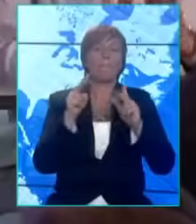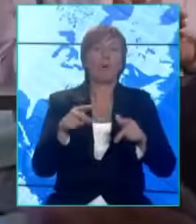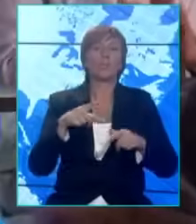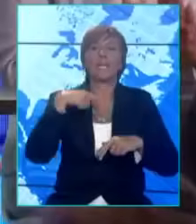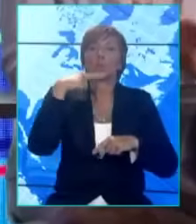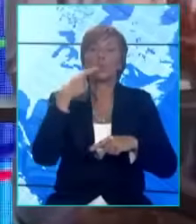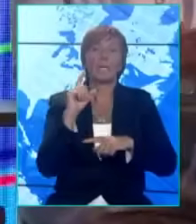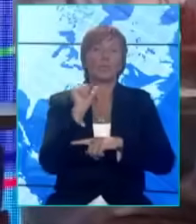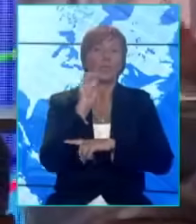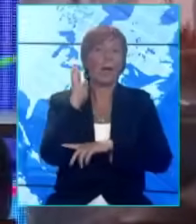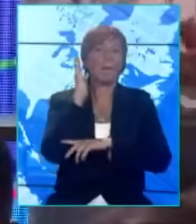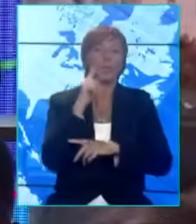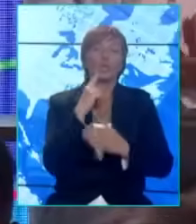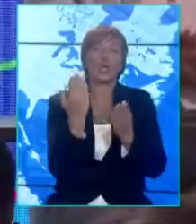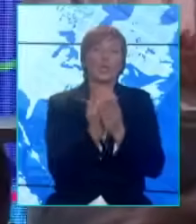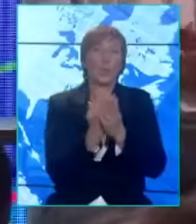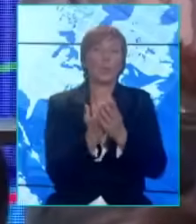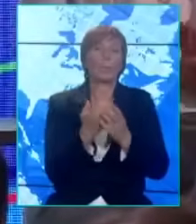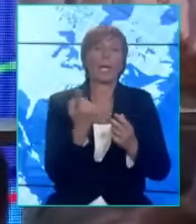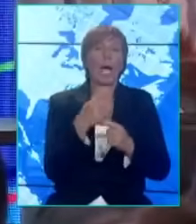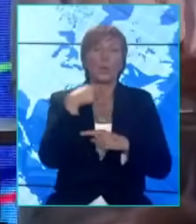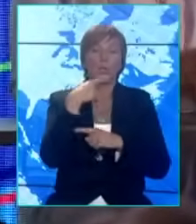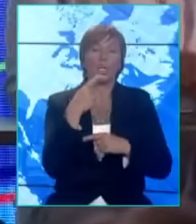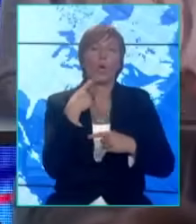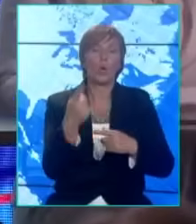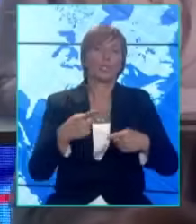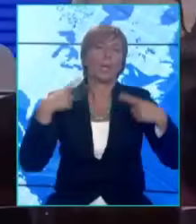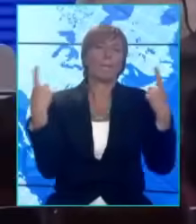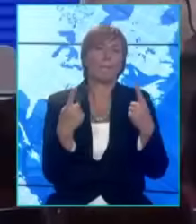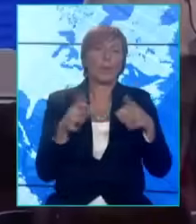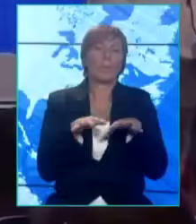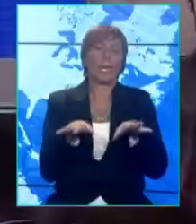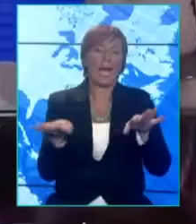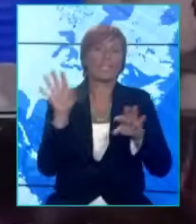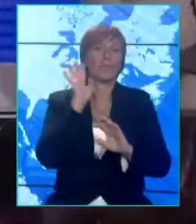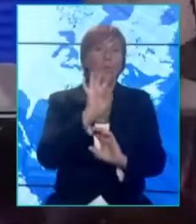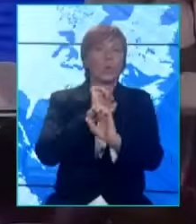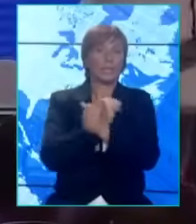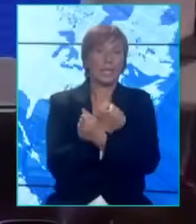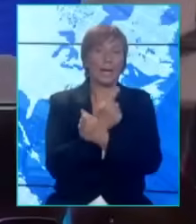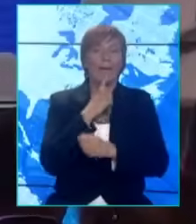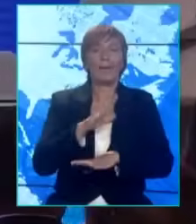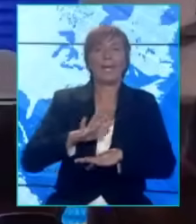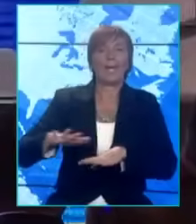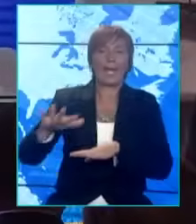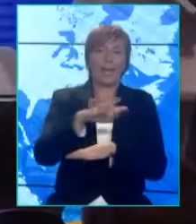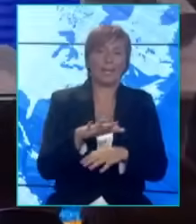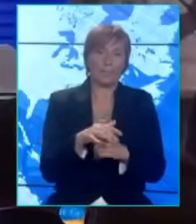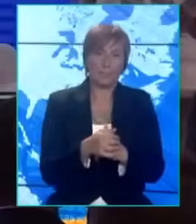za budućnost, što je dokument, kako su kazali, koji će promovisati razvoj Bosne i Hercegovine i regije.